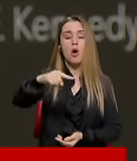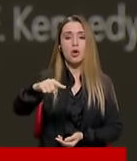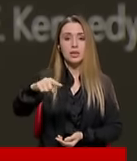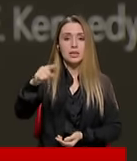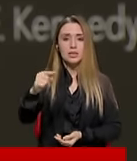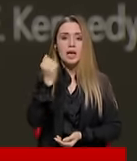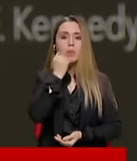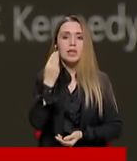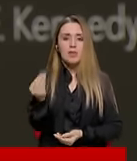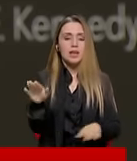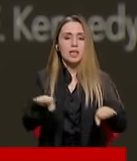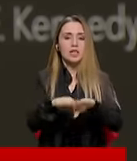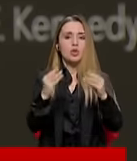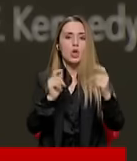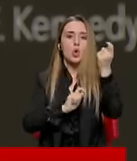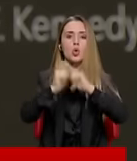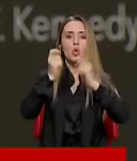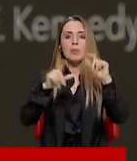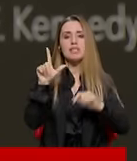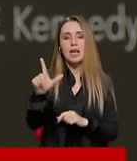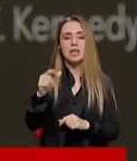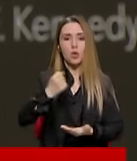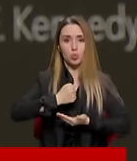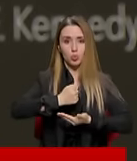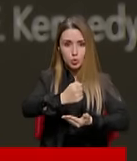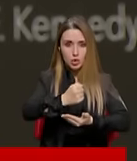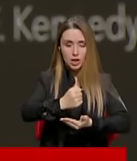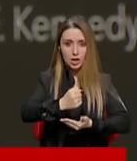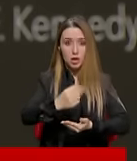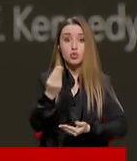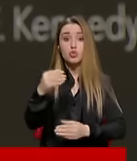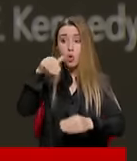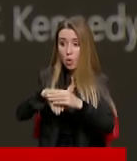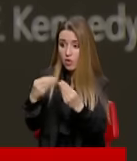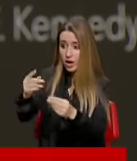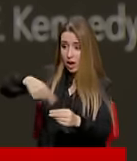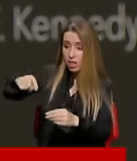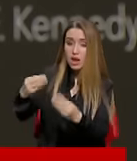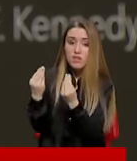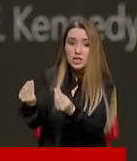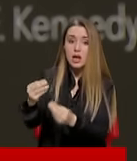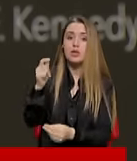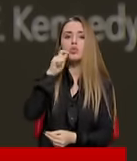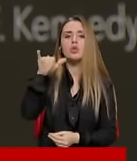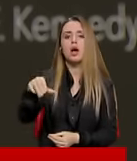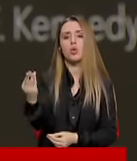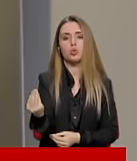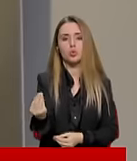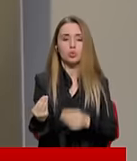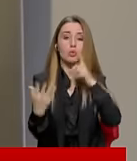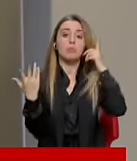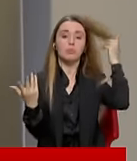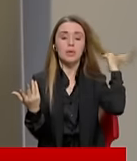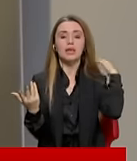emanet ettiği ve eşit bir şekilde kullanmanız gereken bütçeyi çok oy veren yere kullanıyorsanız Bu da kul hakkıdır Peki efendim